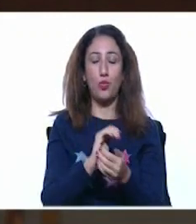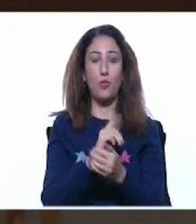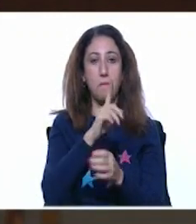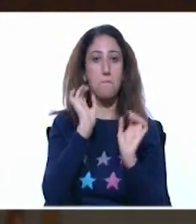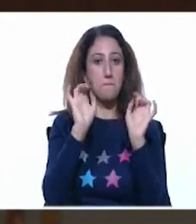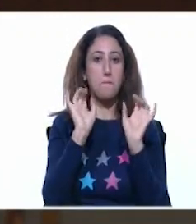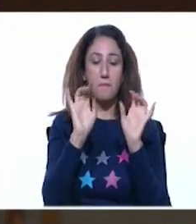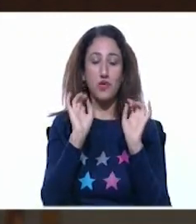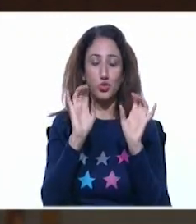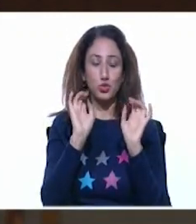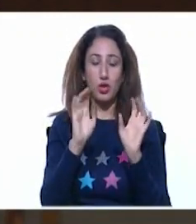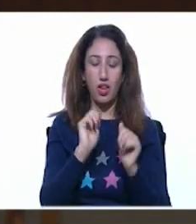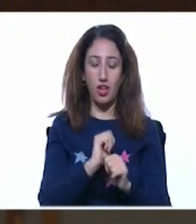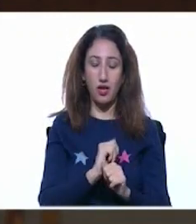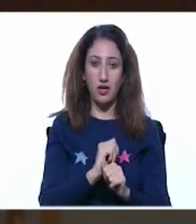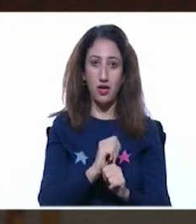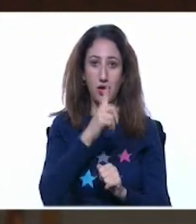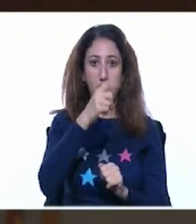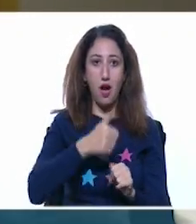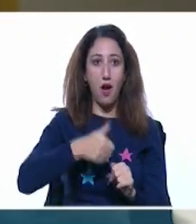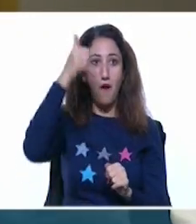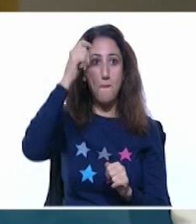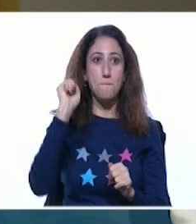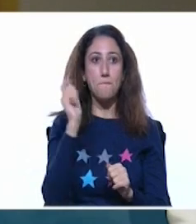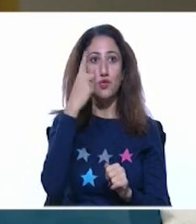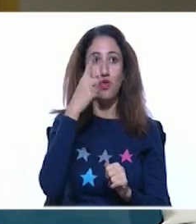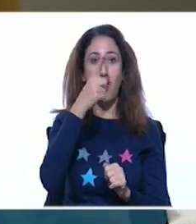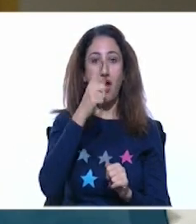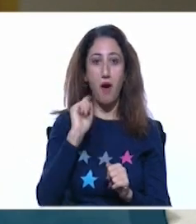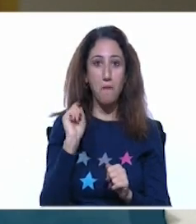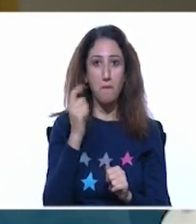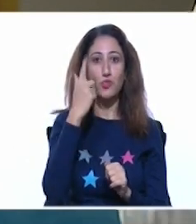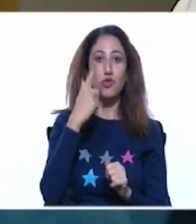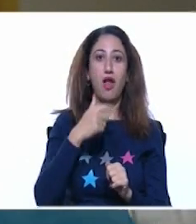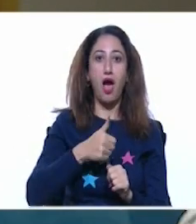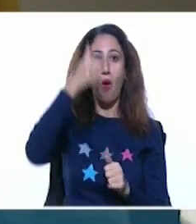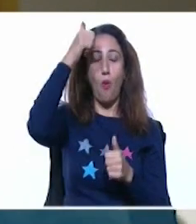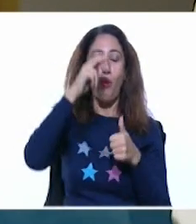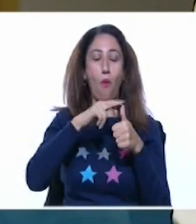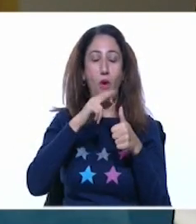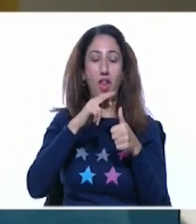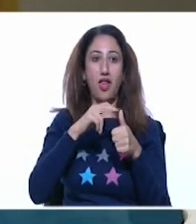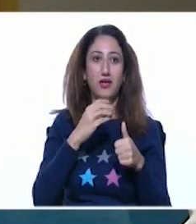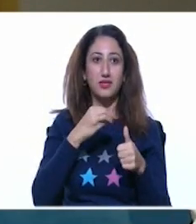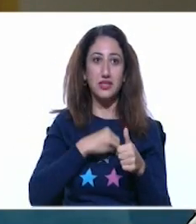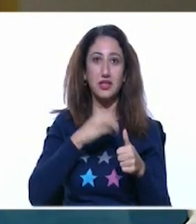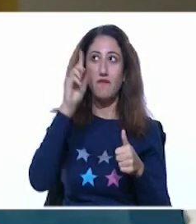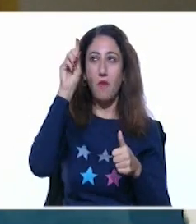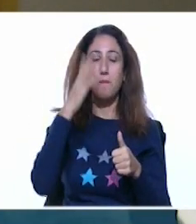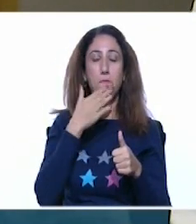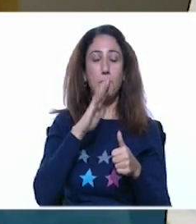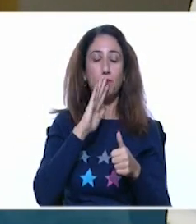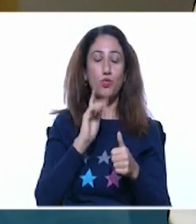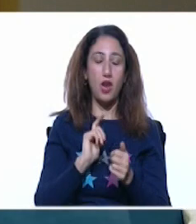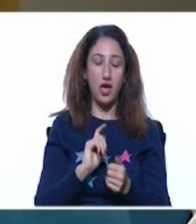يعني طريق وصلت البطوله في الحمد لله يعني متوقعش توقعت بس هي بتاعت ربنا والله يعني هي انا مؤمن ان هي مش